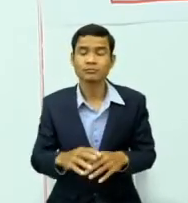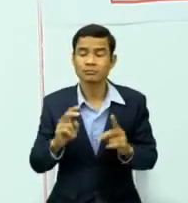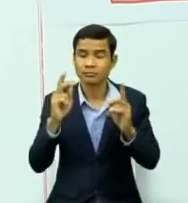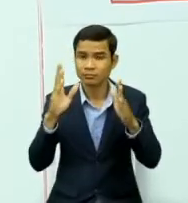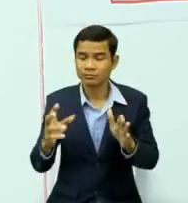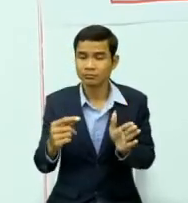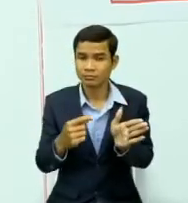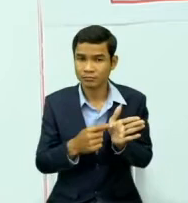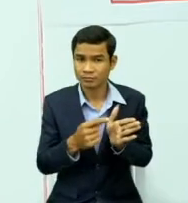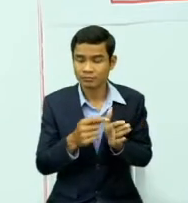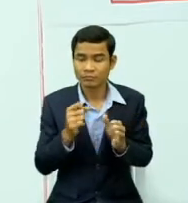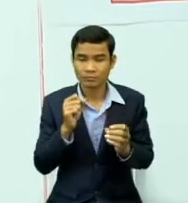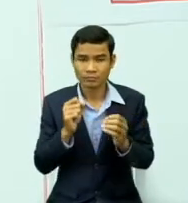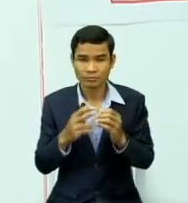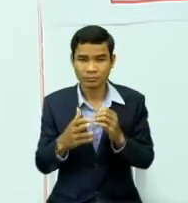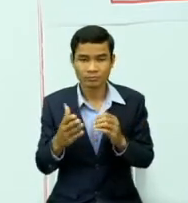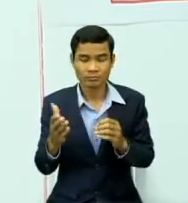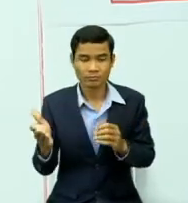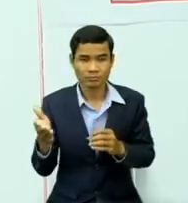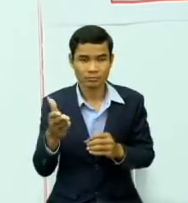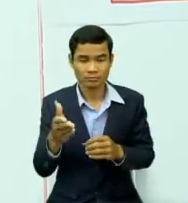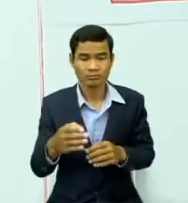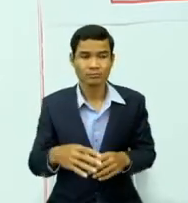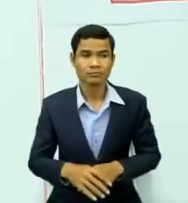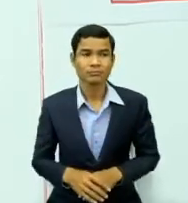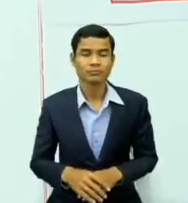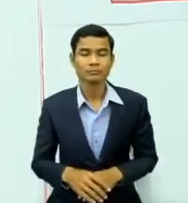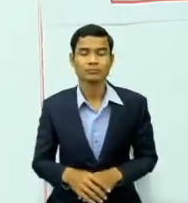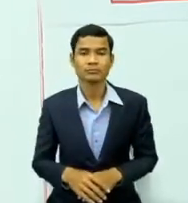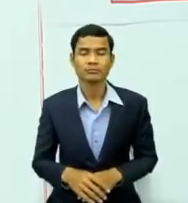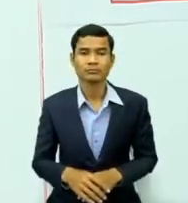cứ chừng ở chắp đàn